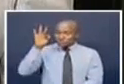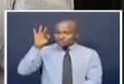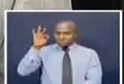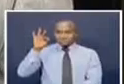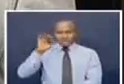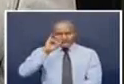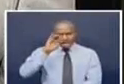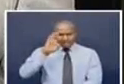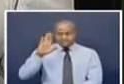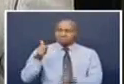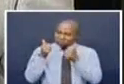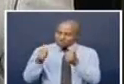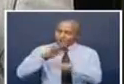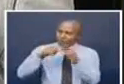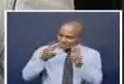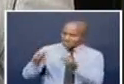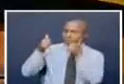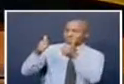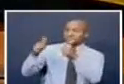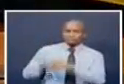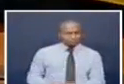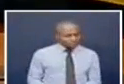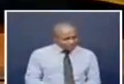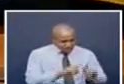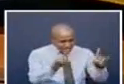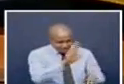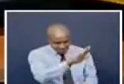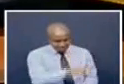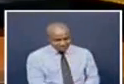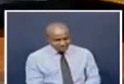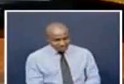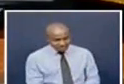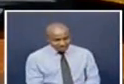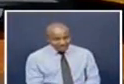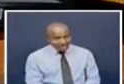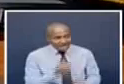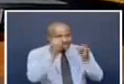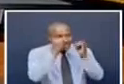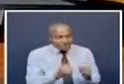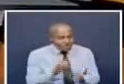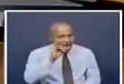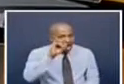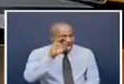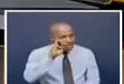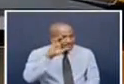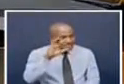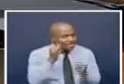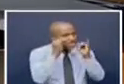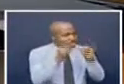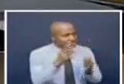kila mtu ana imani. Atakuwa na imani nayo bila shaka. Lakini mjadala huko sasa ni kwamba ni namna gani tume nyingine huru na ya